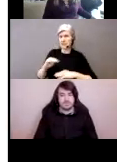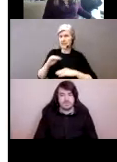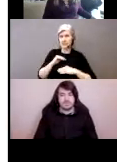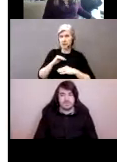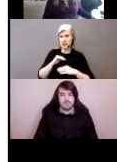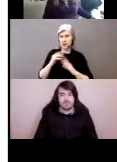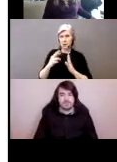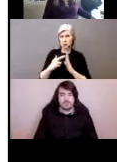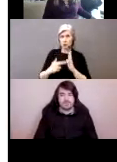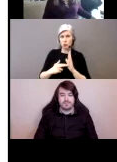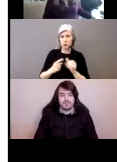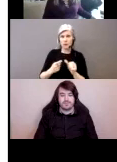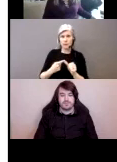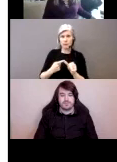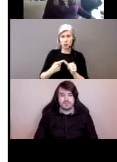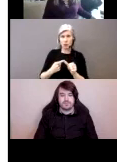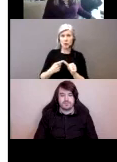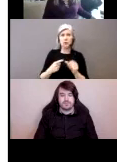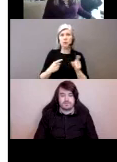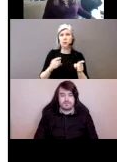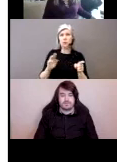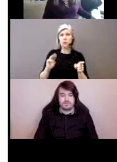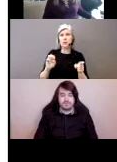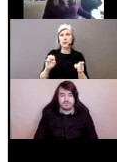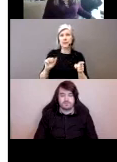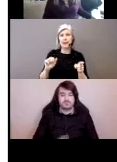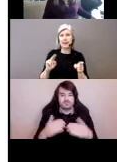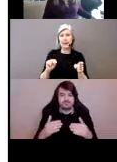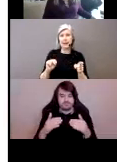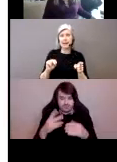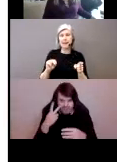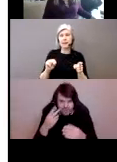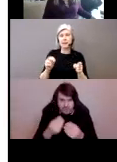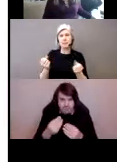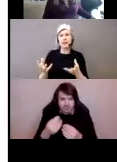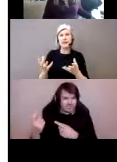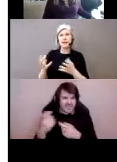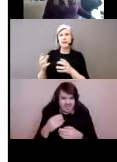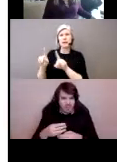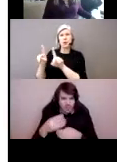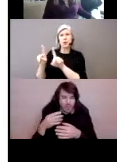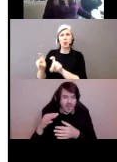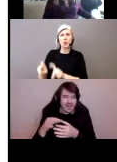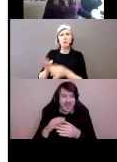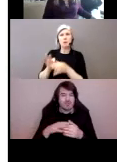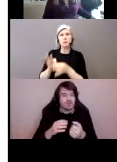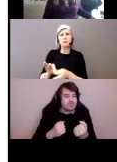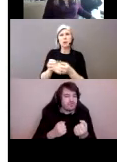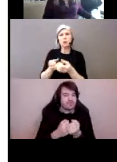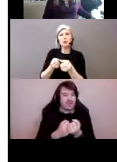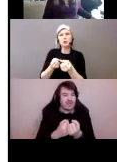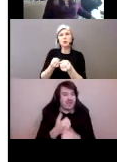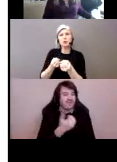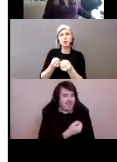I've seen a number of questions about supports at the Alors, on a beaucoup de questions par rapport au soutien à la vaccination qui seront offerts